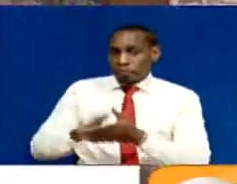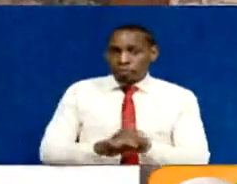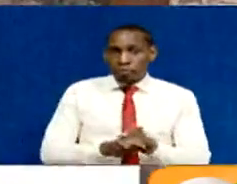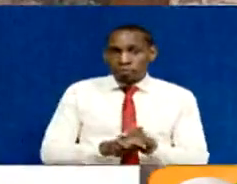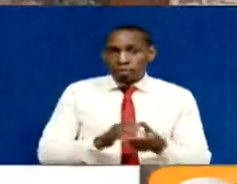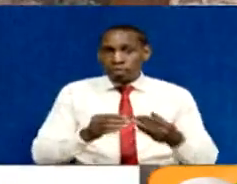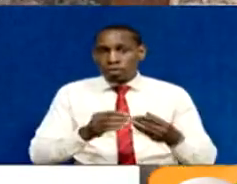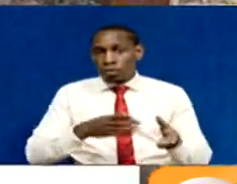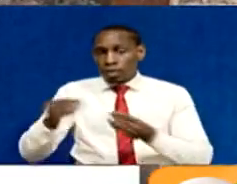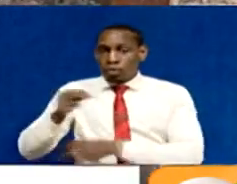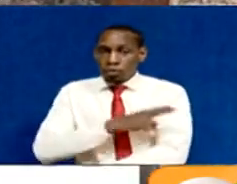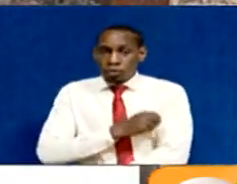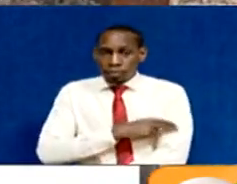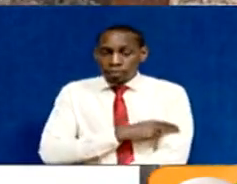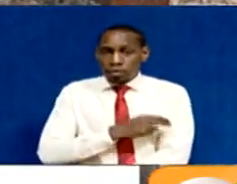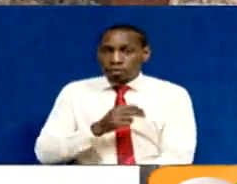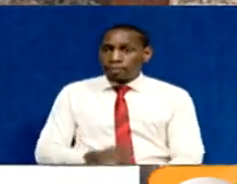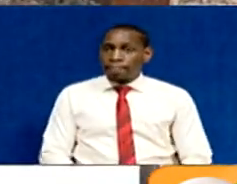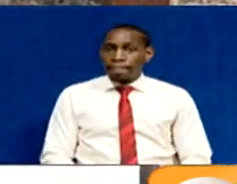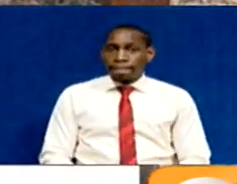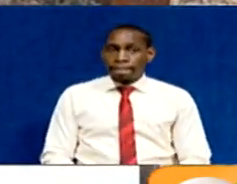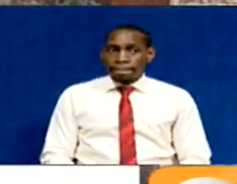Nikapeleka hospitali Rafalo.